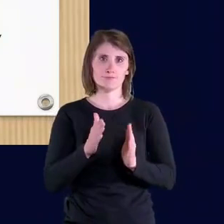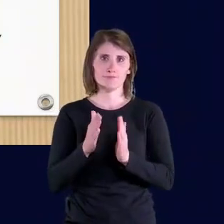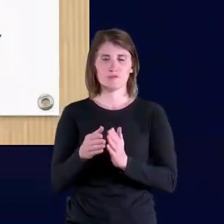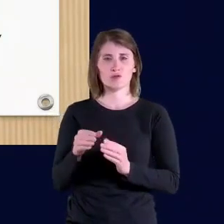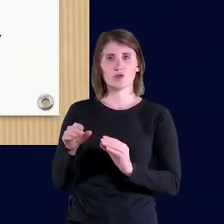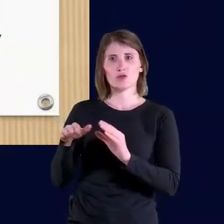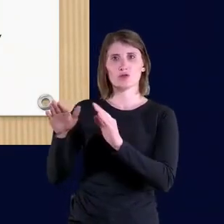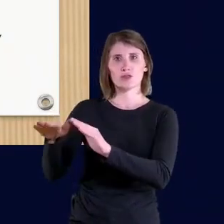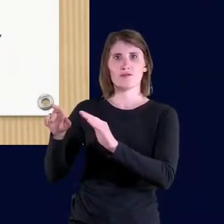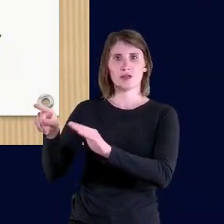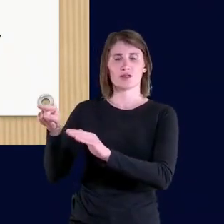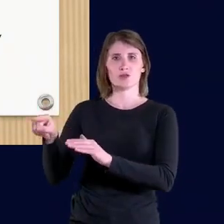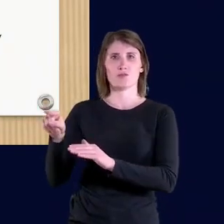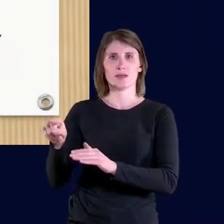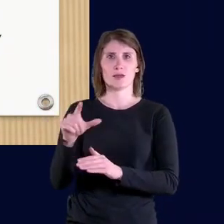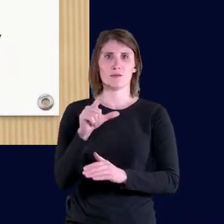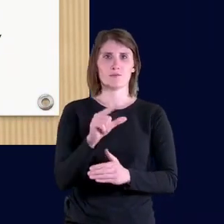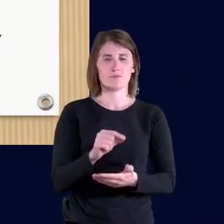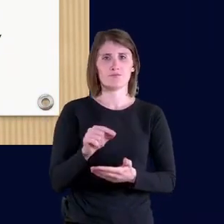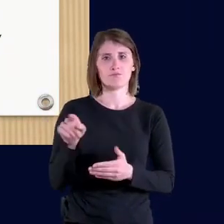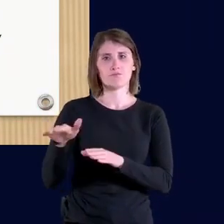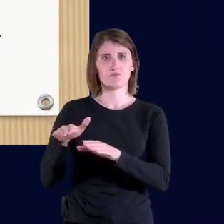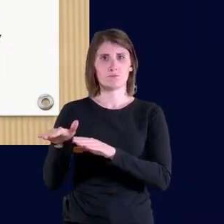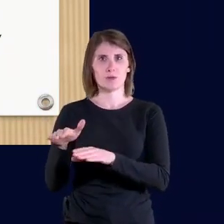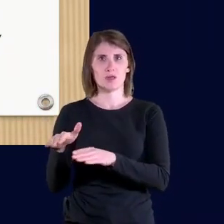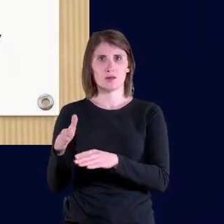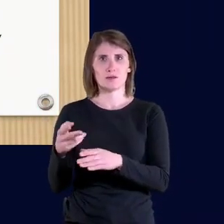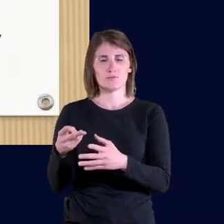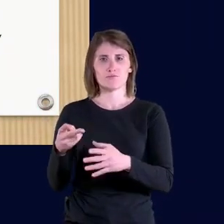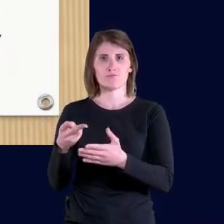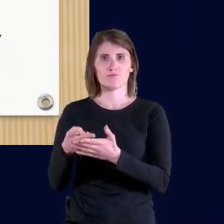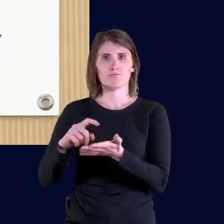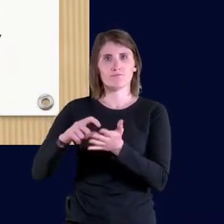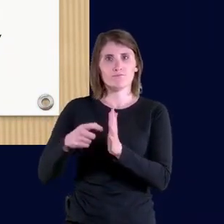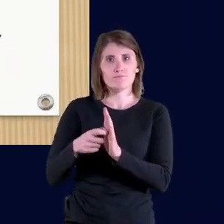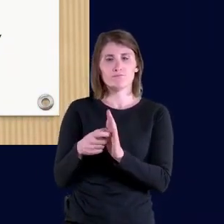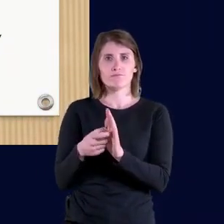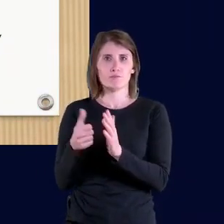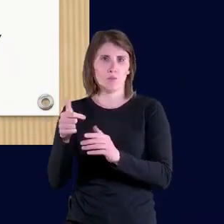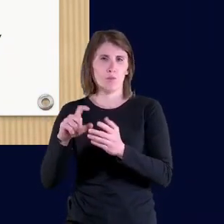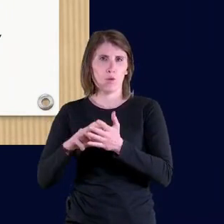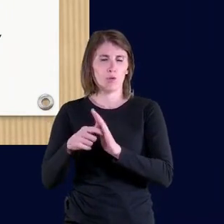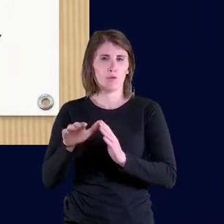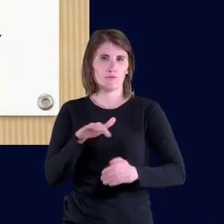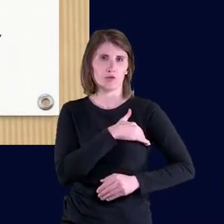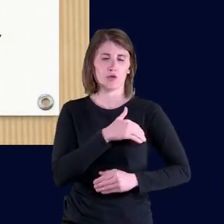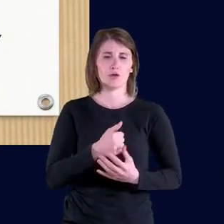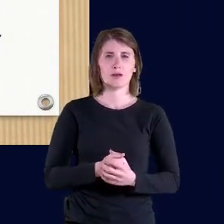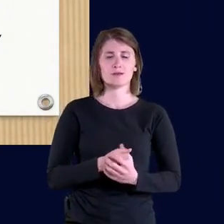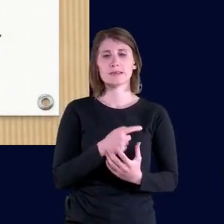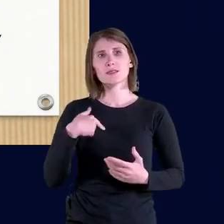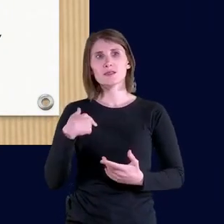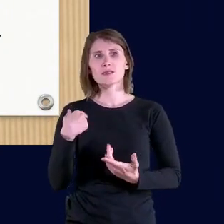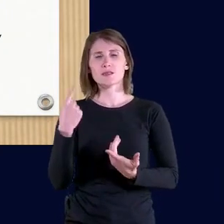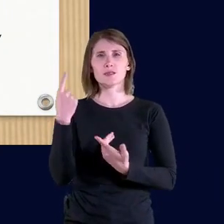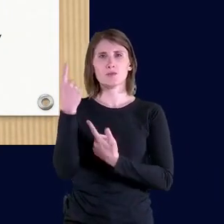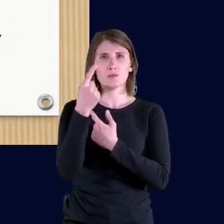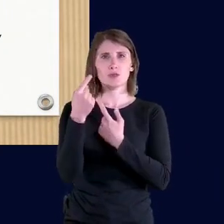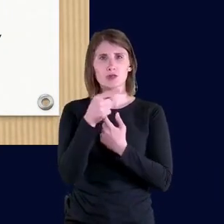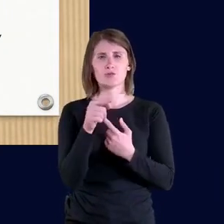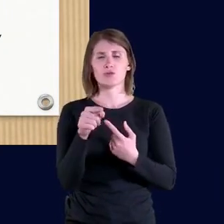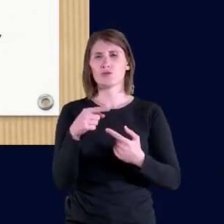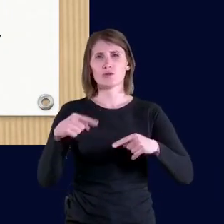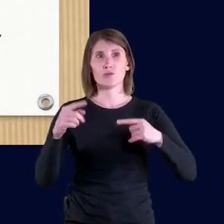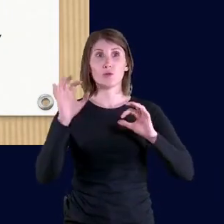i skupiliśmy coś tutaj na tym żeby nie zarzucić uczniów informacjami które on na codzień